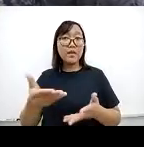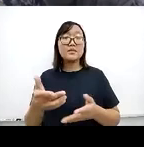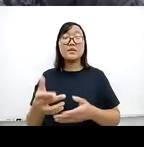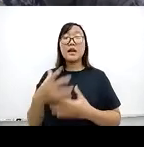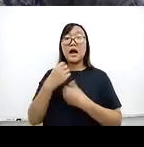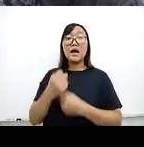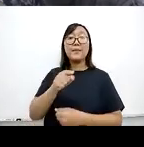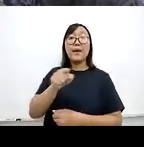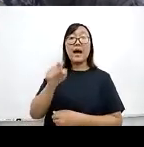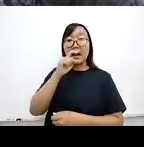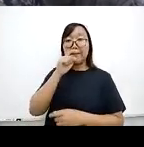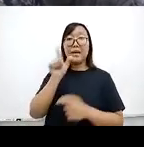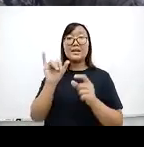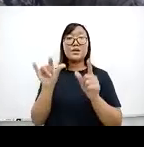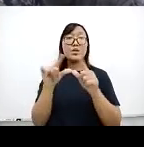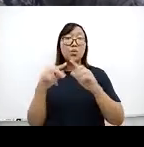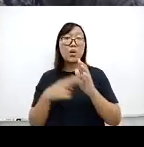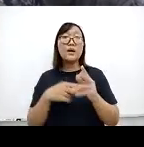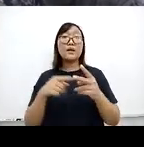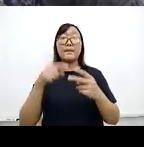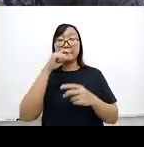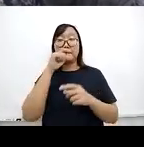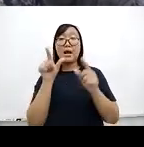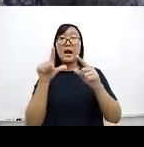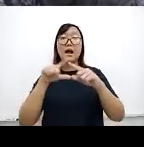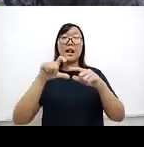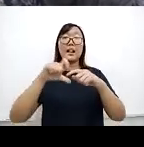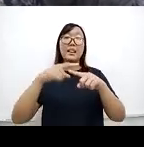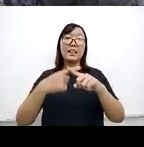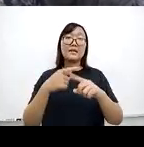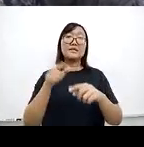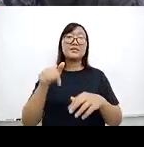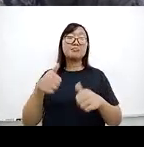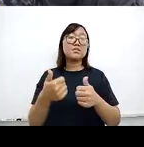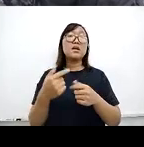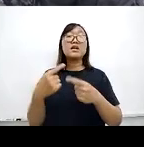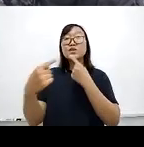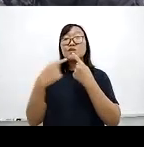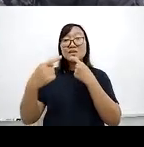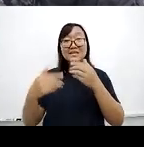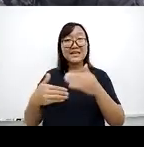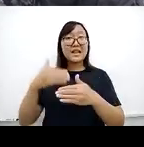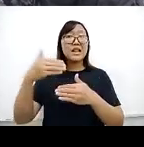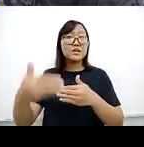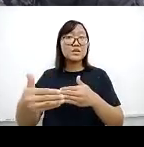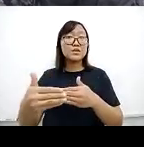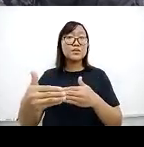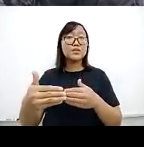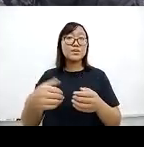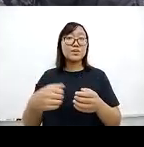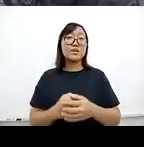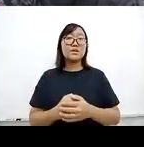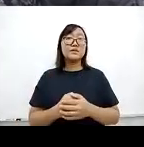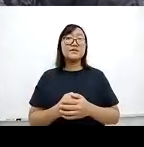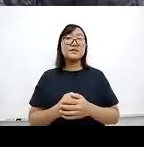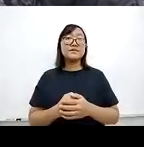ada Pak Alex yang mungkin bisa nanti kita berdiskusi lebih lanjut karena memang sebagai